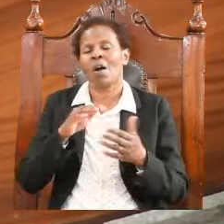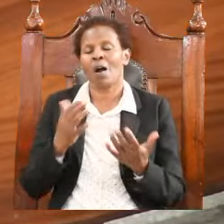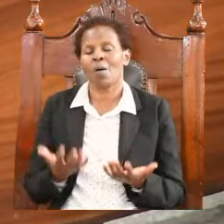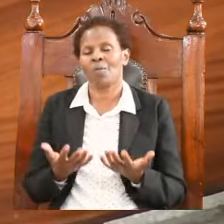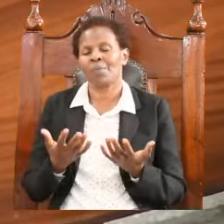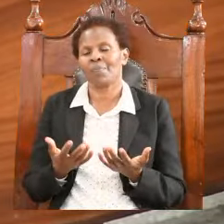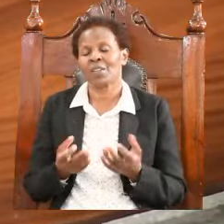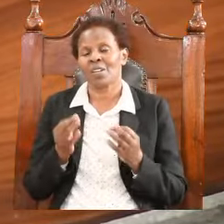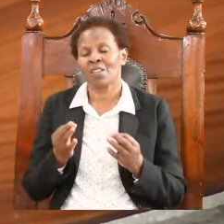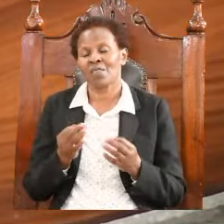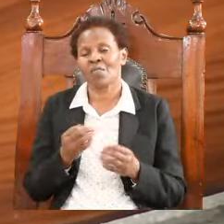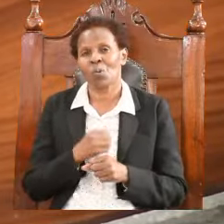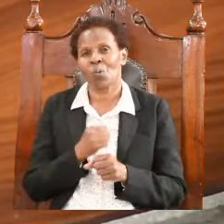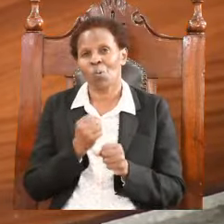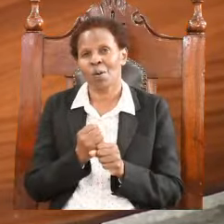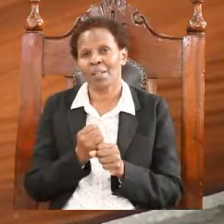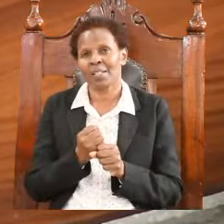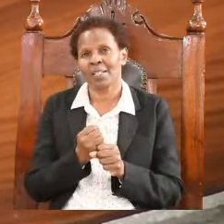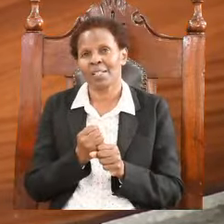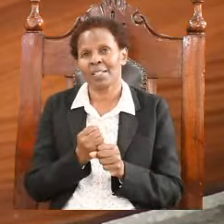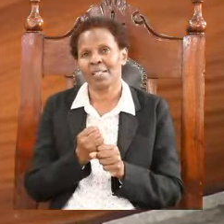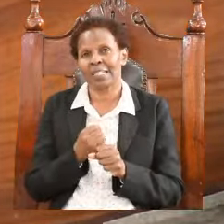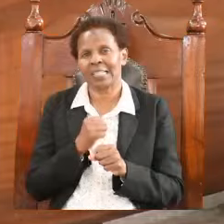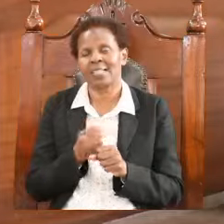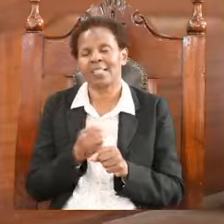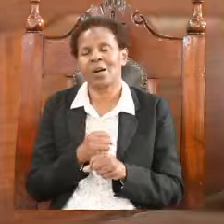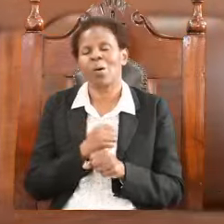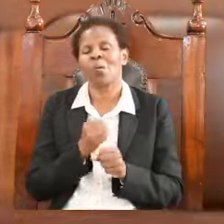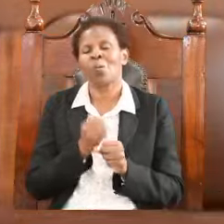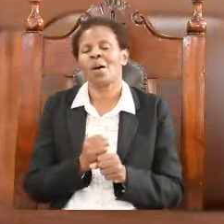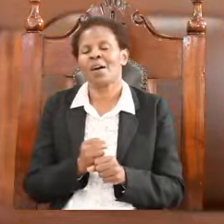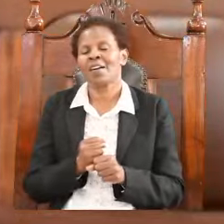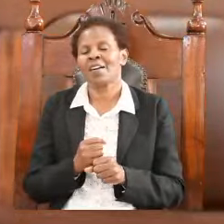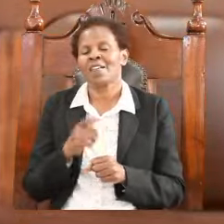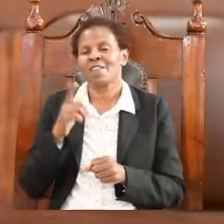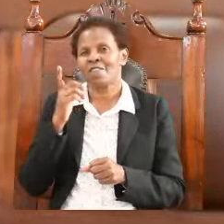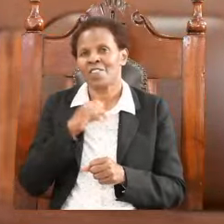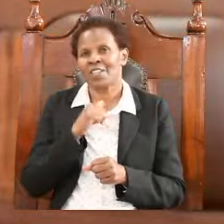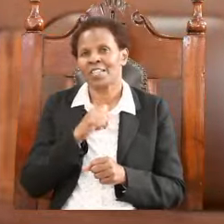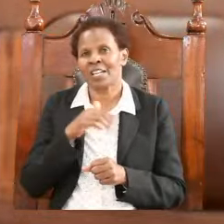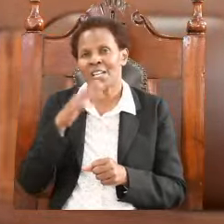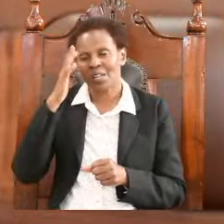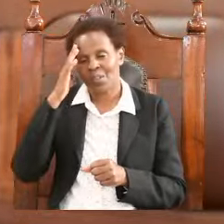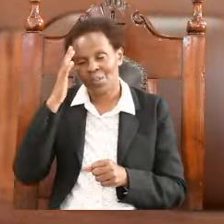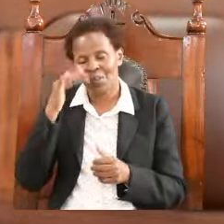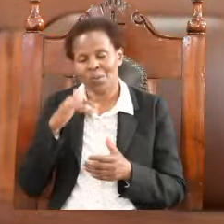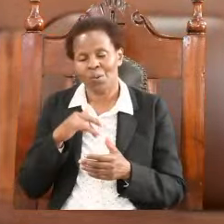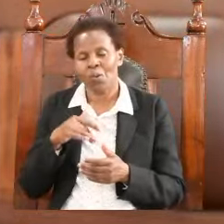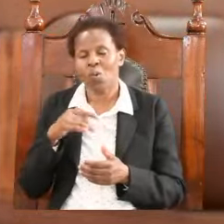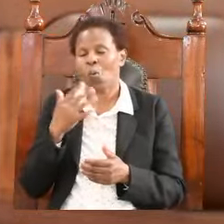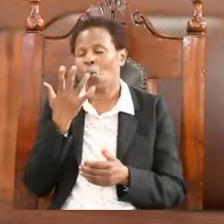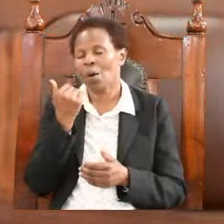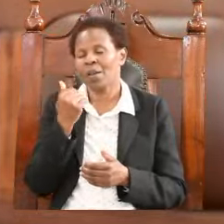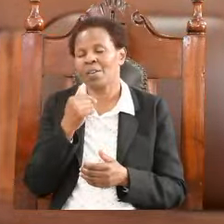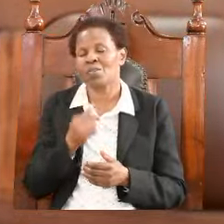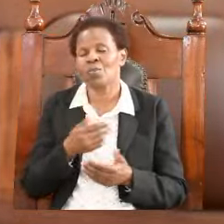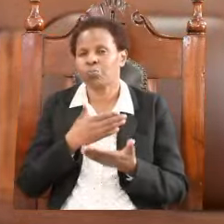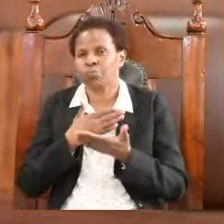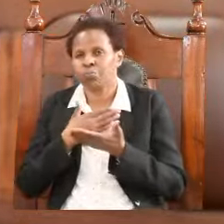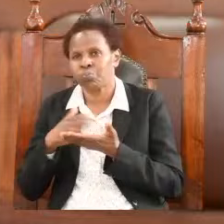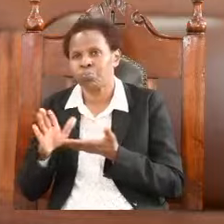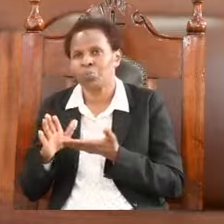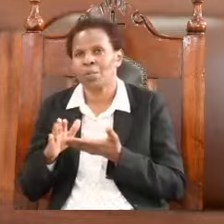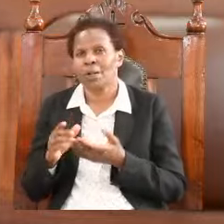wi mwandike wira kundu na wira ucio tweke ni wakinya muisho no joke umenye kiria giatoma ufutwo wira ni tandu